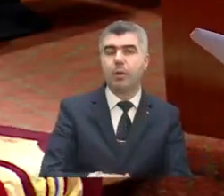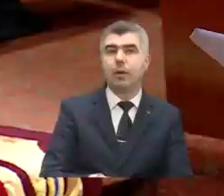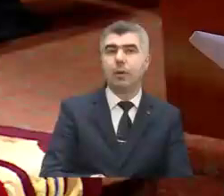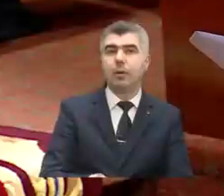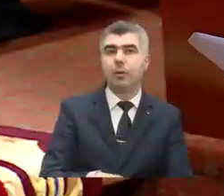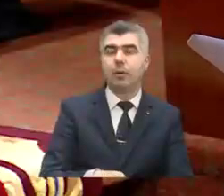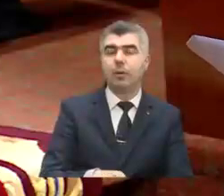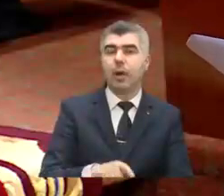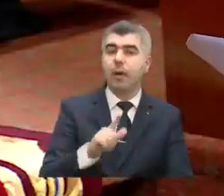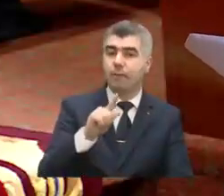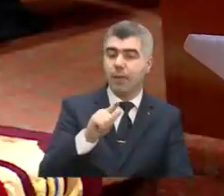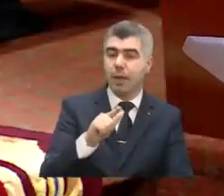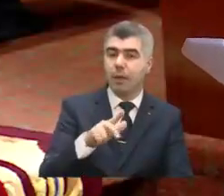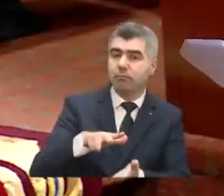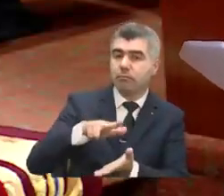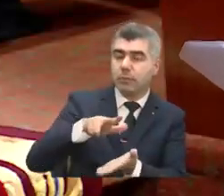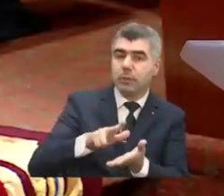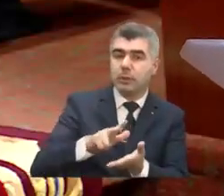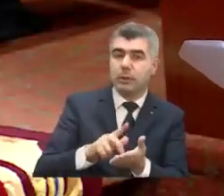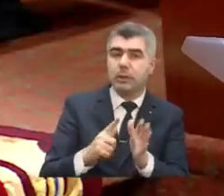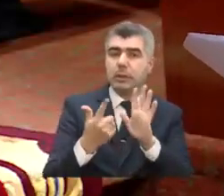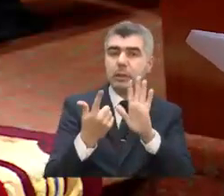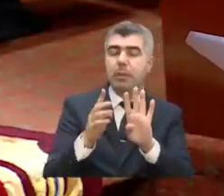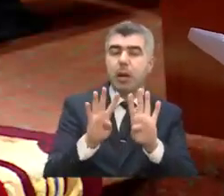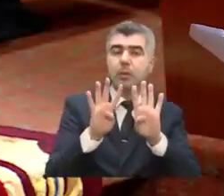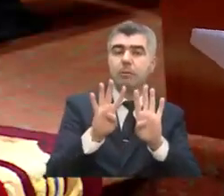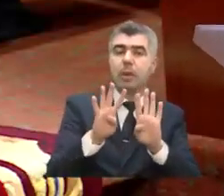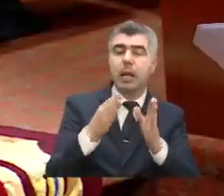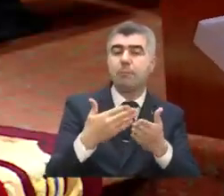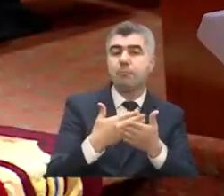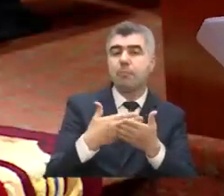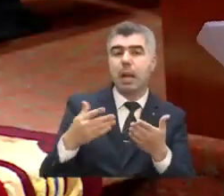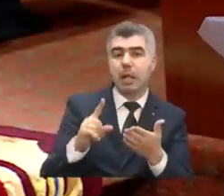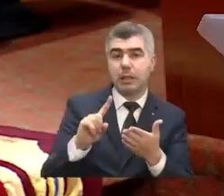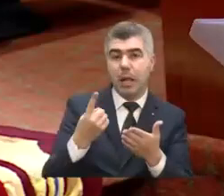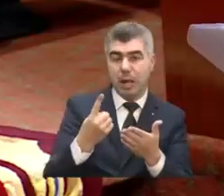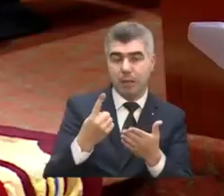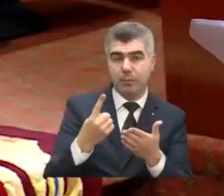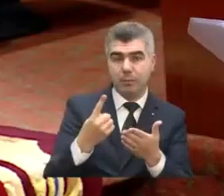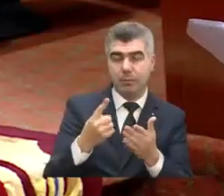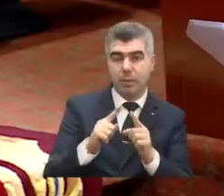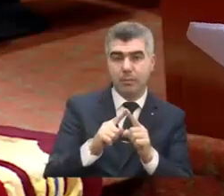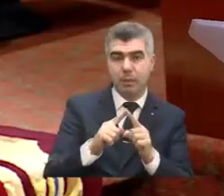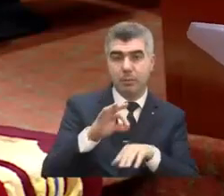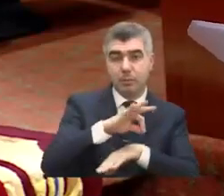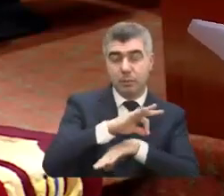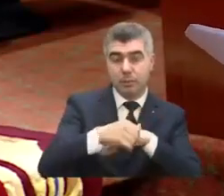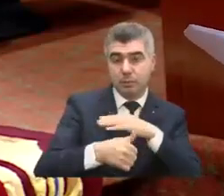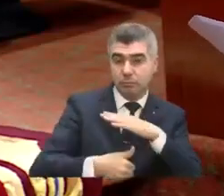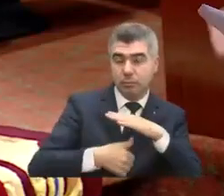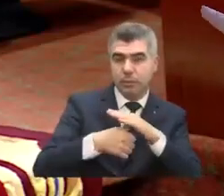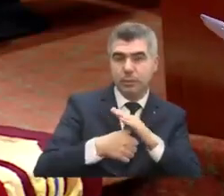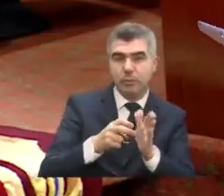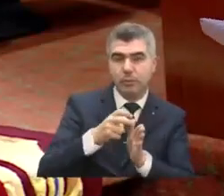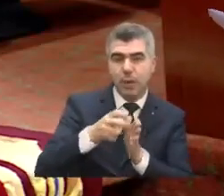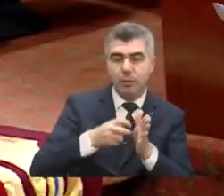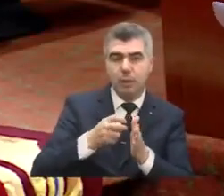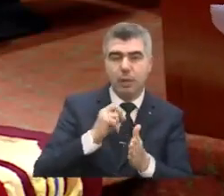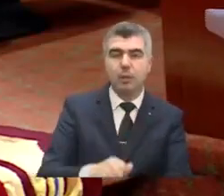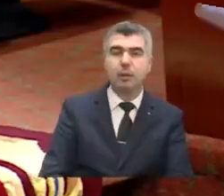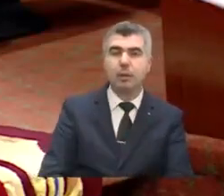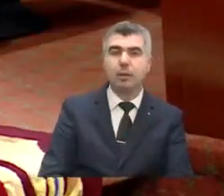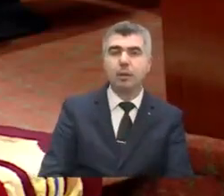غادي الصادق ديال 87 مليار ديال الدرهم للمكتب الوطني ل السكاك الحديثي الحديديه في اطار